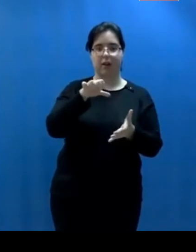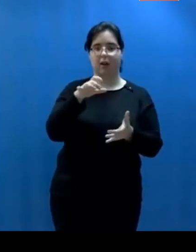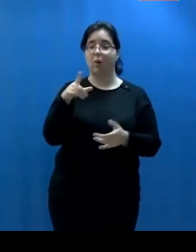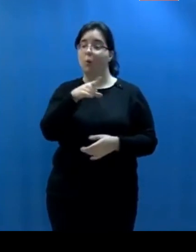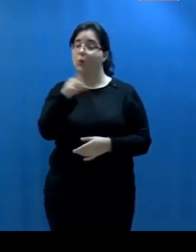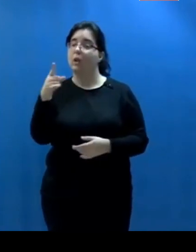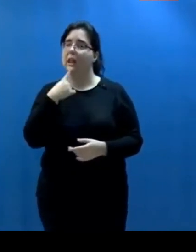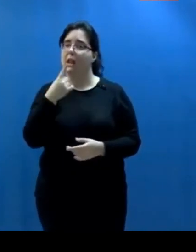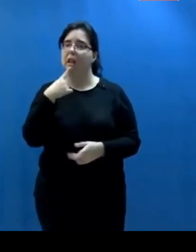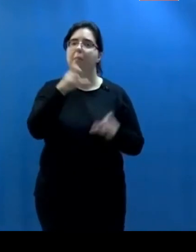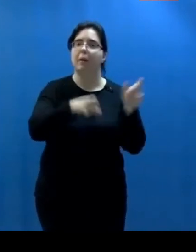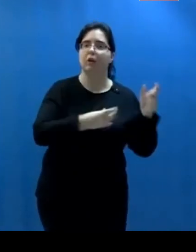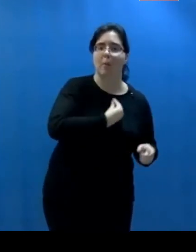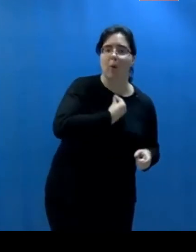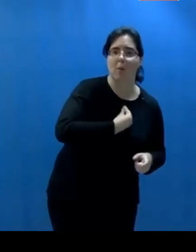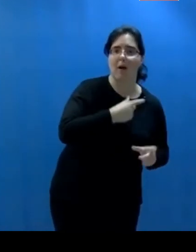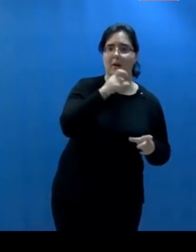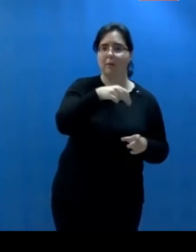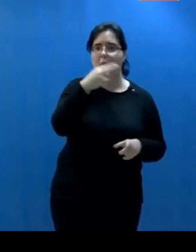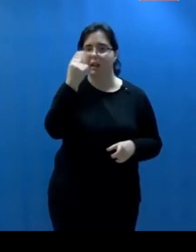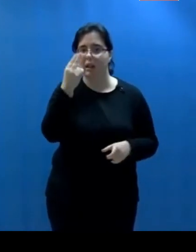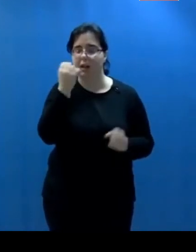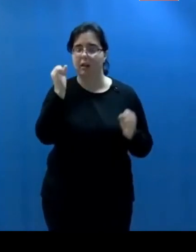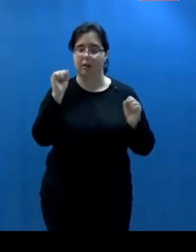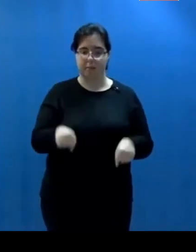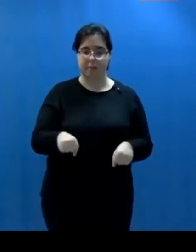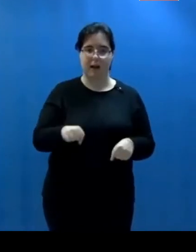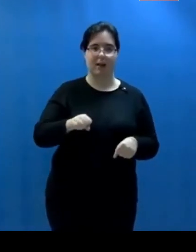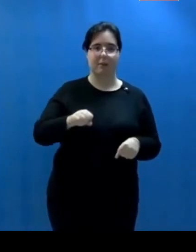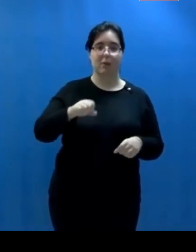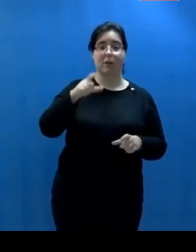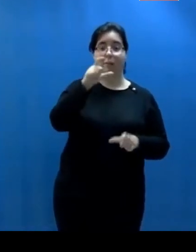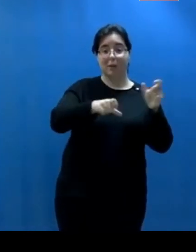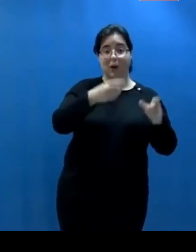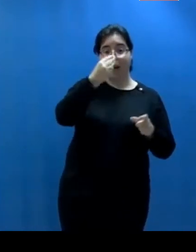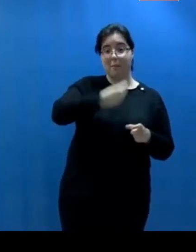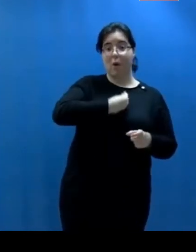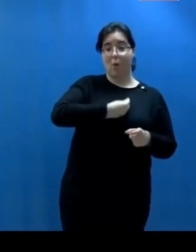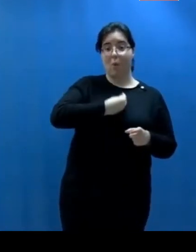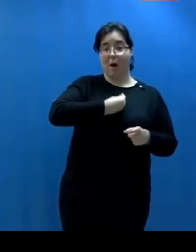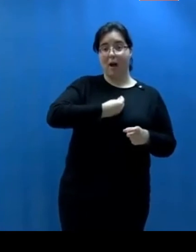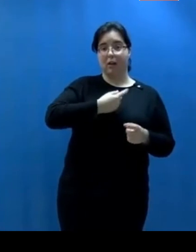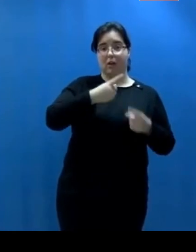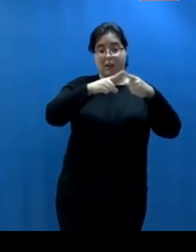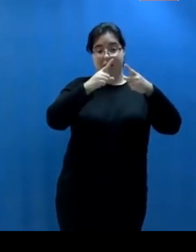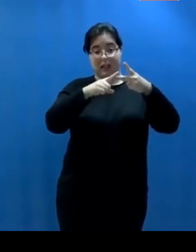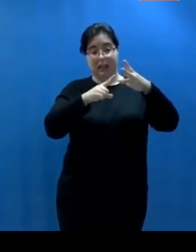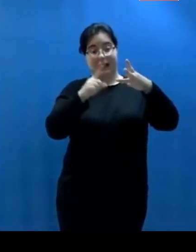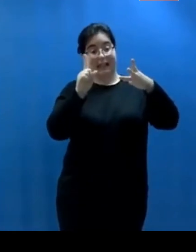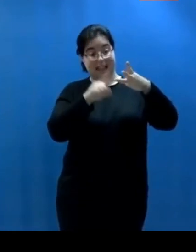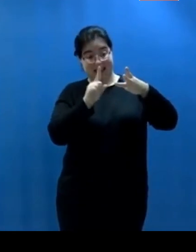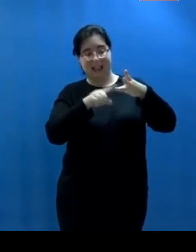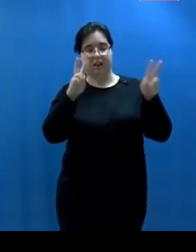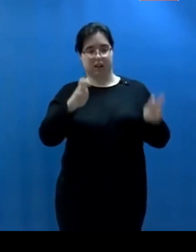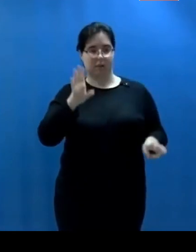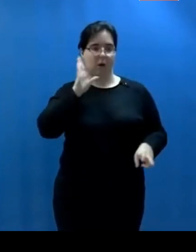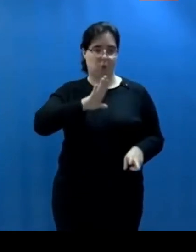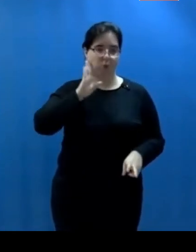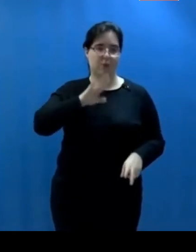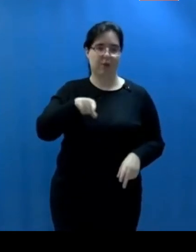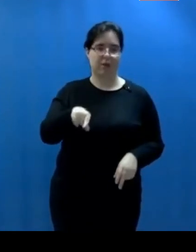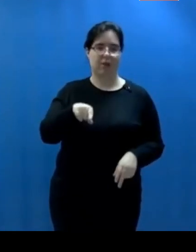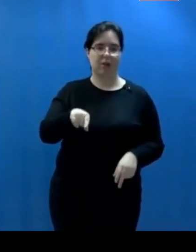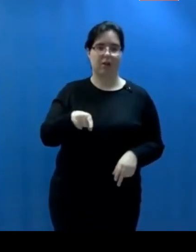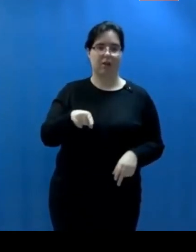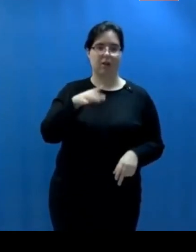gent de Castelló. Mire, la tercera preocupació de la gent és la corrupció. I vostès han sigut incapaços, incapaços d'escriure un